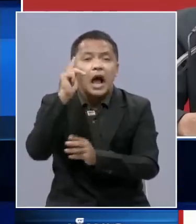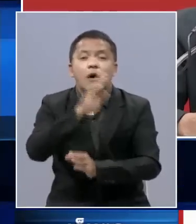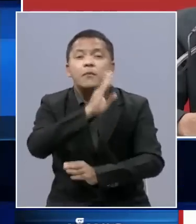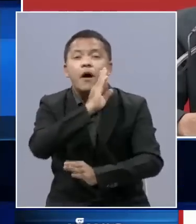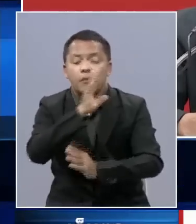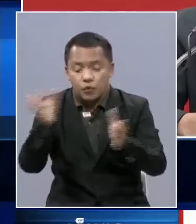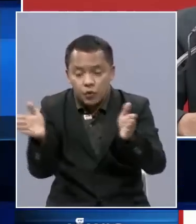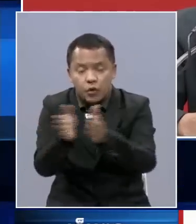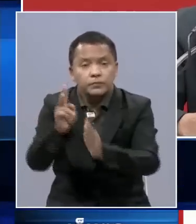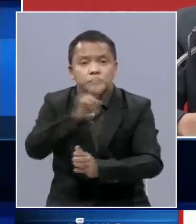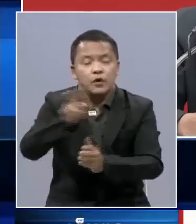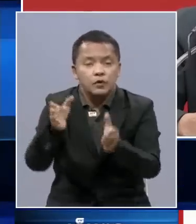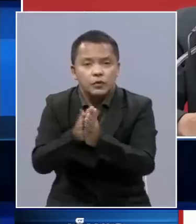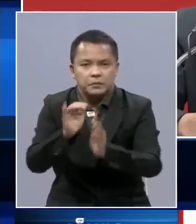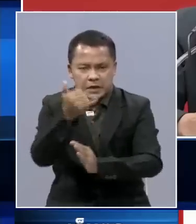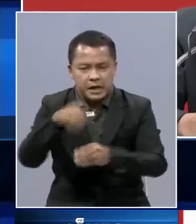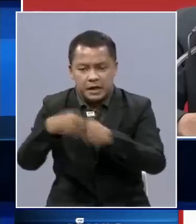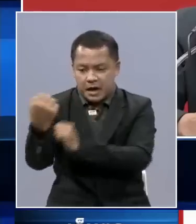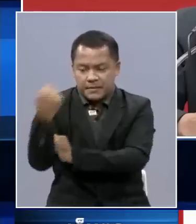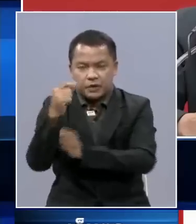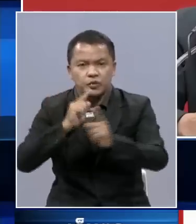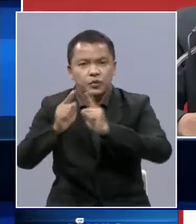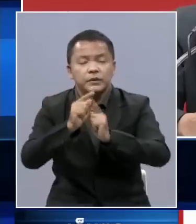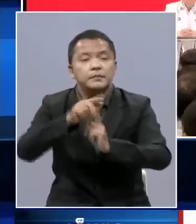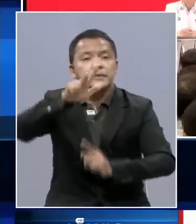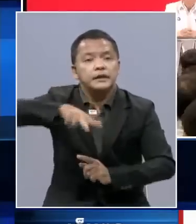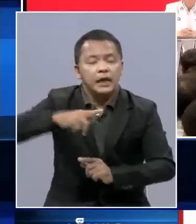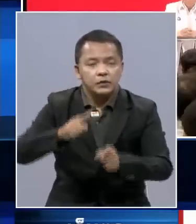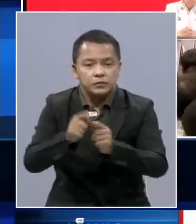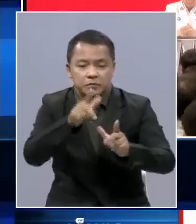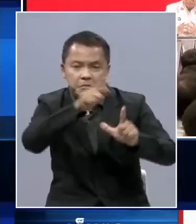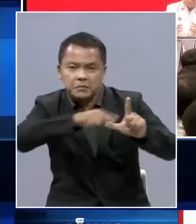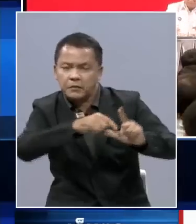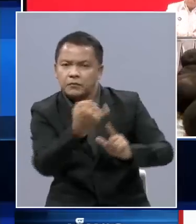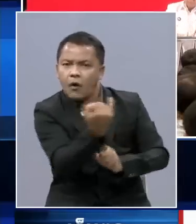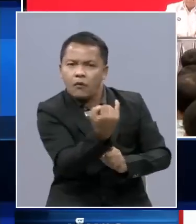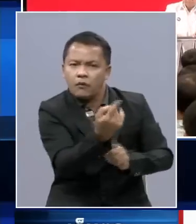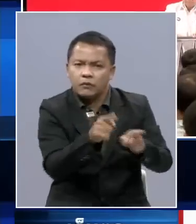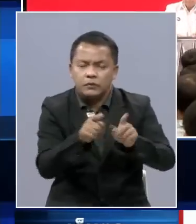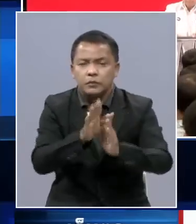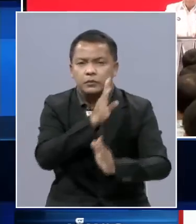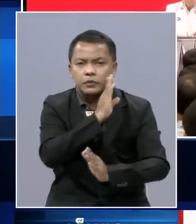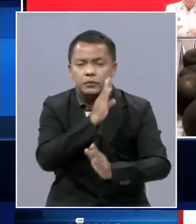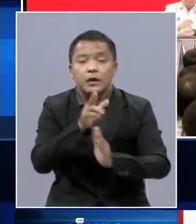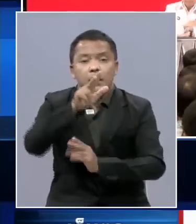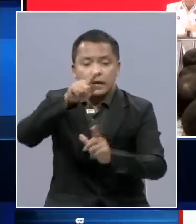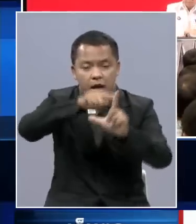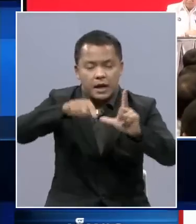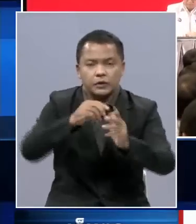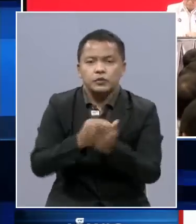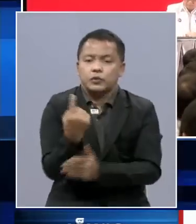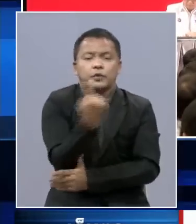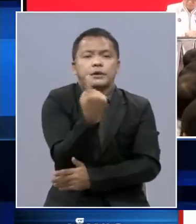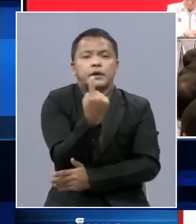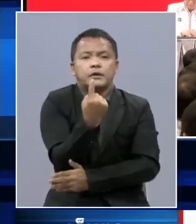รวมร่าง2พรรคก็อาจจะยิ่งสร้างอำนาจต่อรองให้กับเพื่อไทยมากกว่าก้าวไกลหรือเปล่าในกรณีที่ก้าวไกลยืนกระต่ายขา